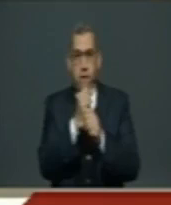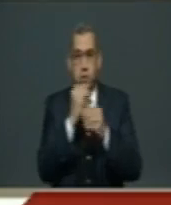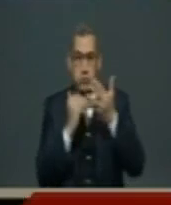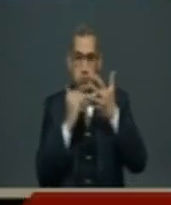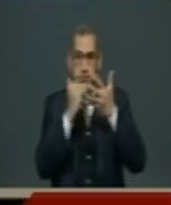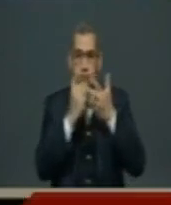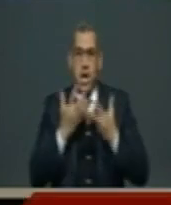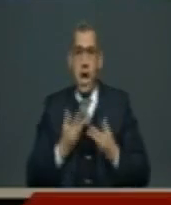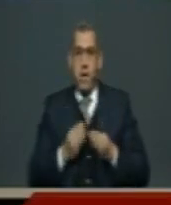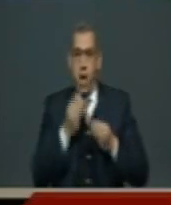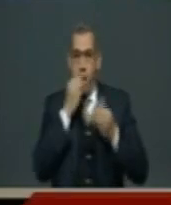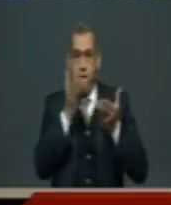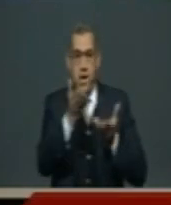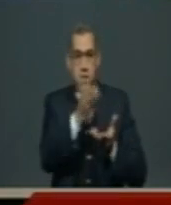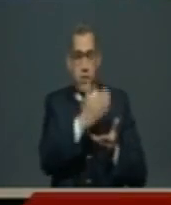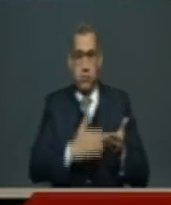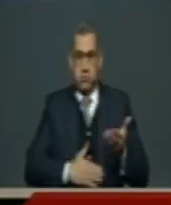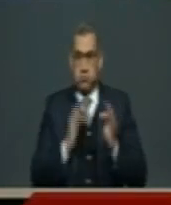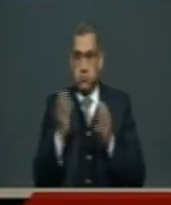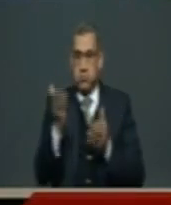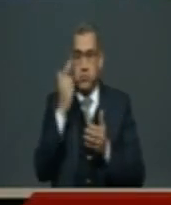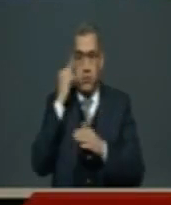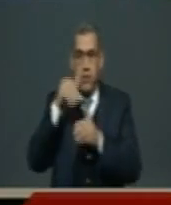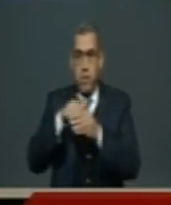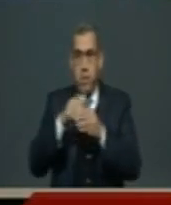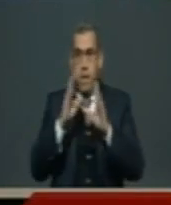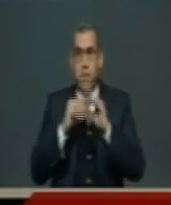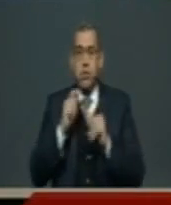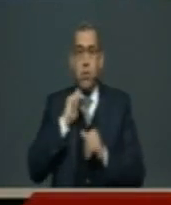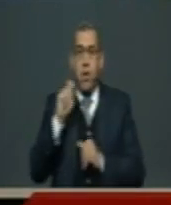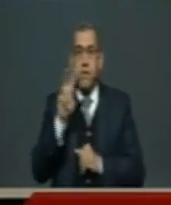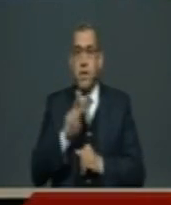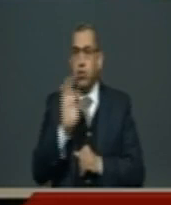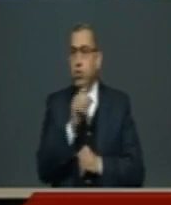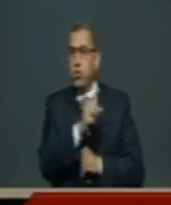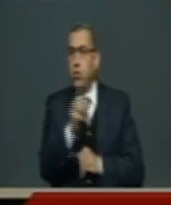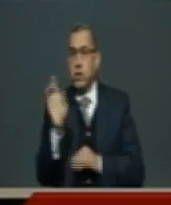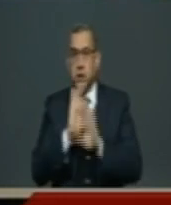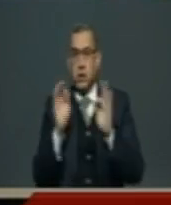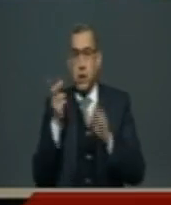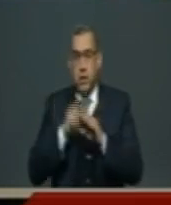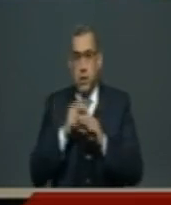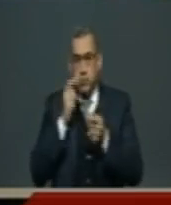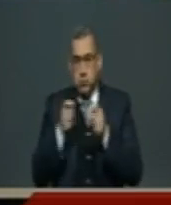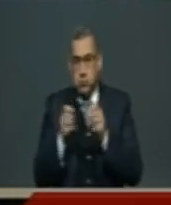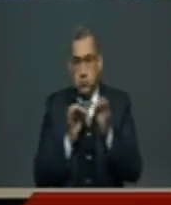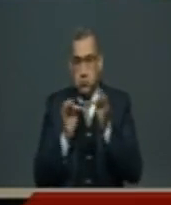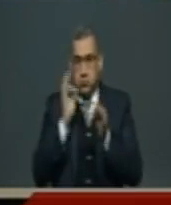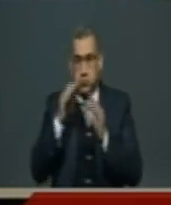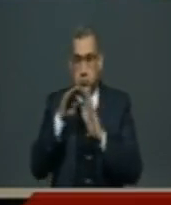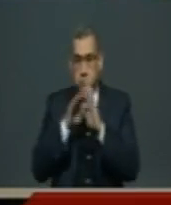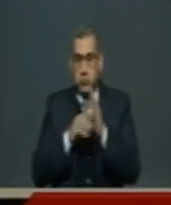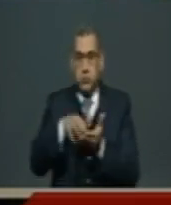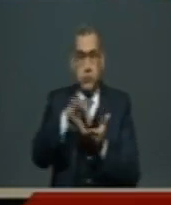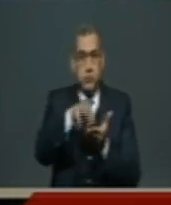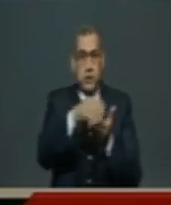من السلع الاستراتيجية في جمهورية مصر العربية، وكذلك ضبط وحوكمة منظومة التوزيع.